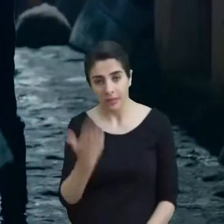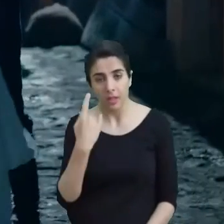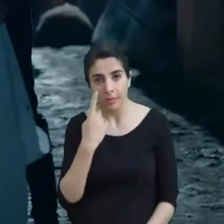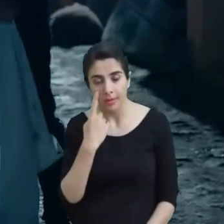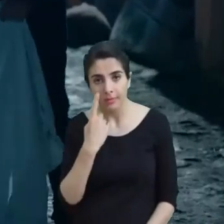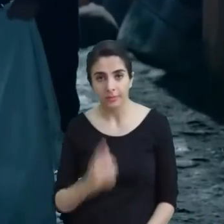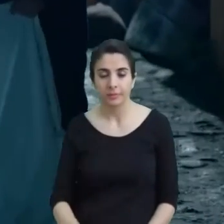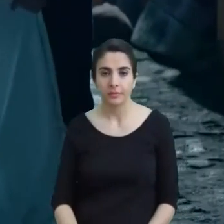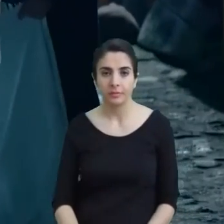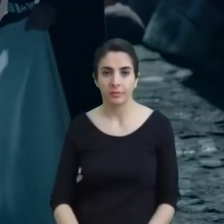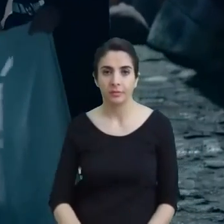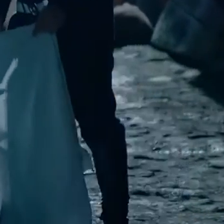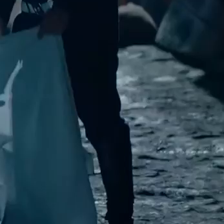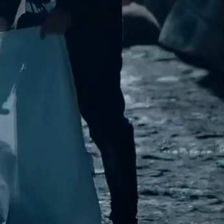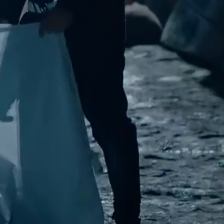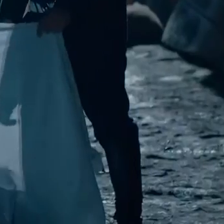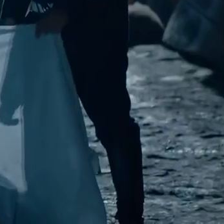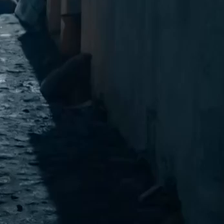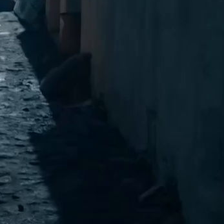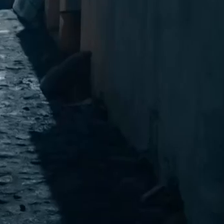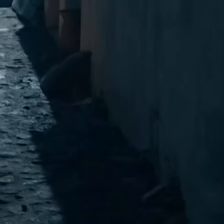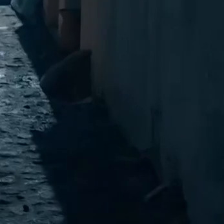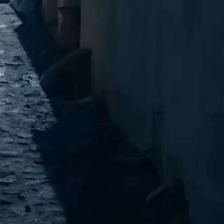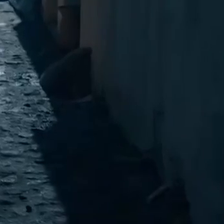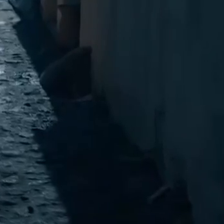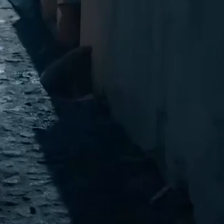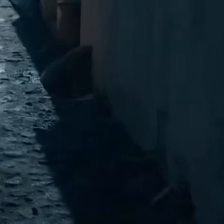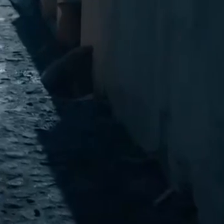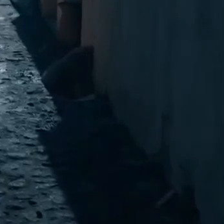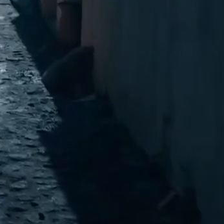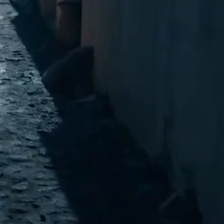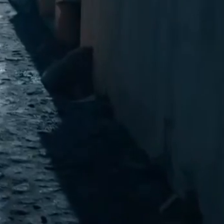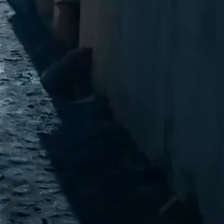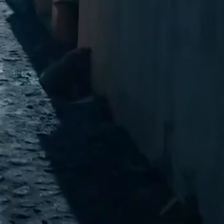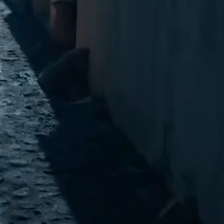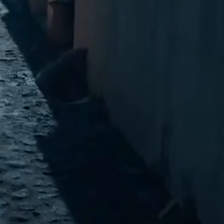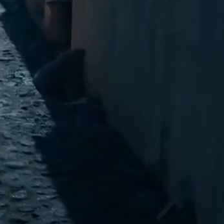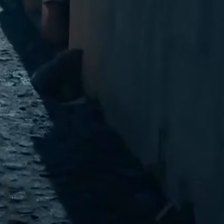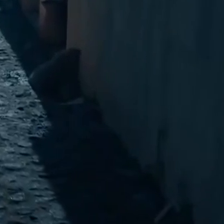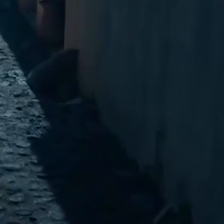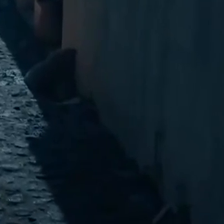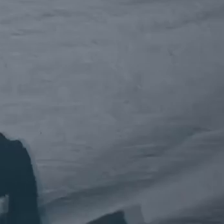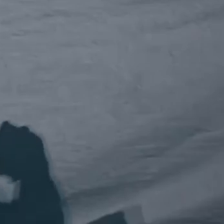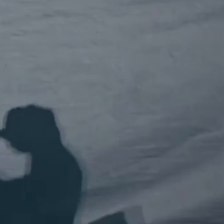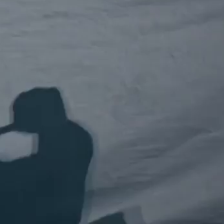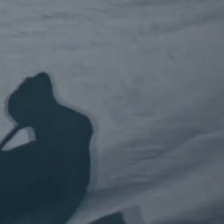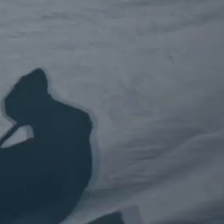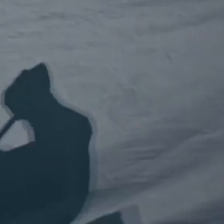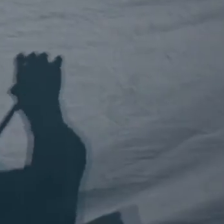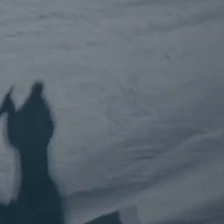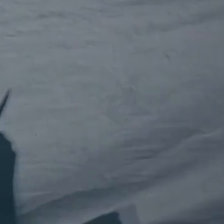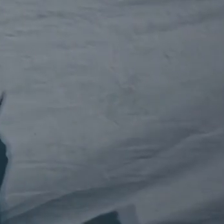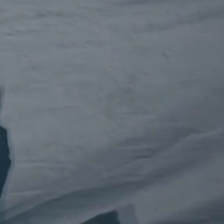Gel koçum. Beyaz örtüyü kaldırdı ama sadece onlar görüyor. Muhafız gaz feneriyle geldi. Feneri çarşafın Mustafa tarafına uzatıp ona ışık